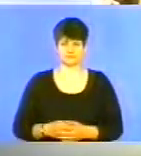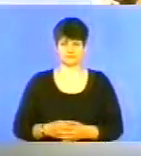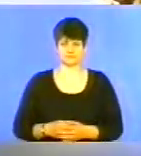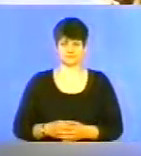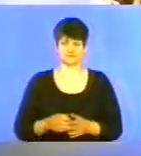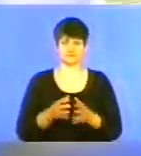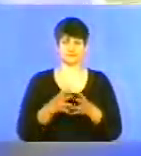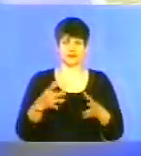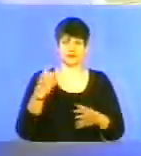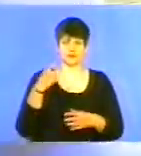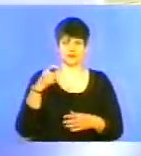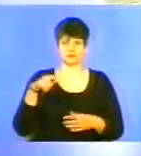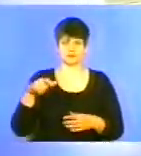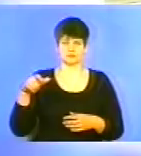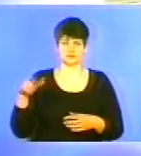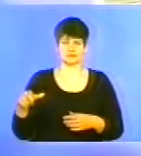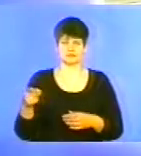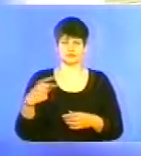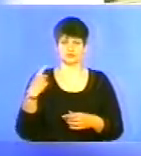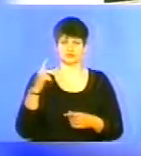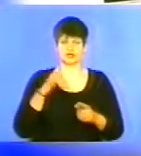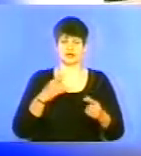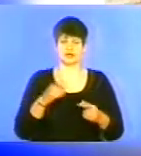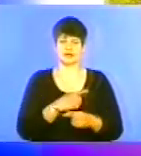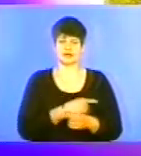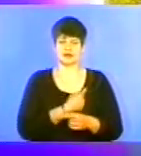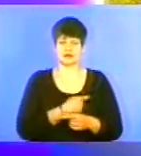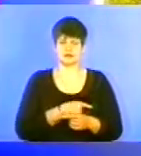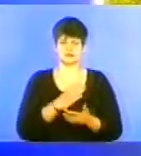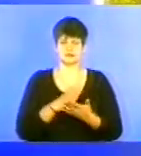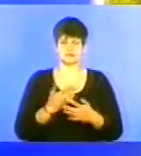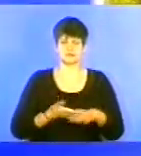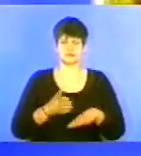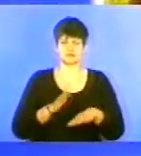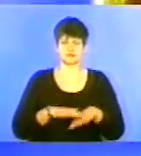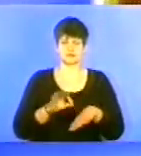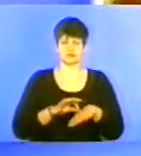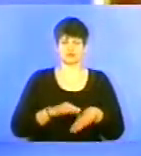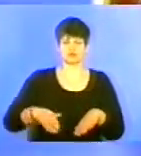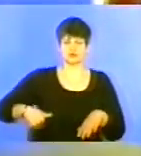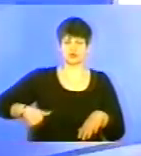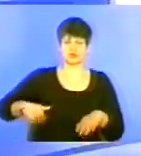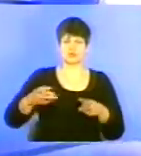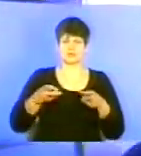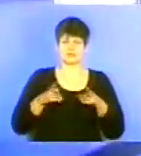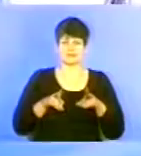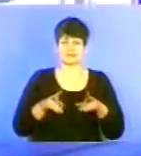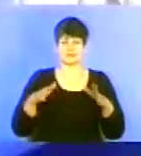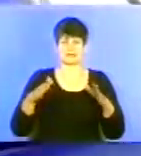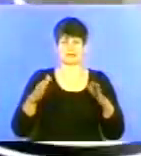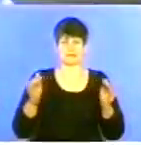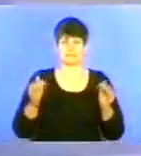Понад сотню пацієнтів Тернопільської обласної лікарні, які страждають складною патологією нирок, опинилися на межі виживання.